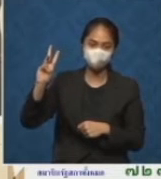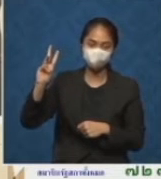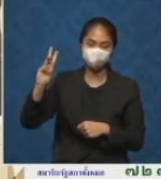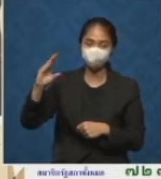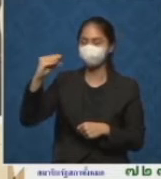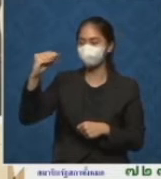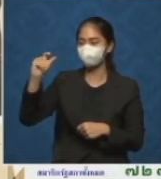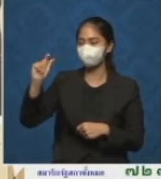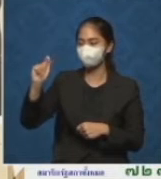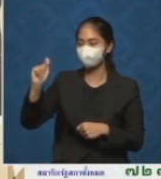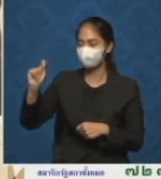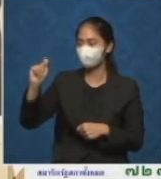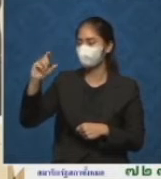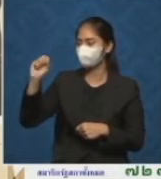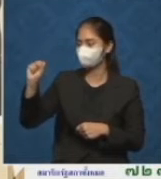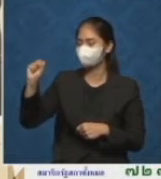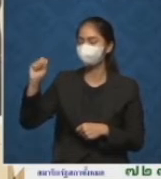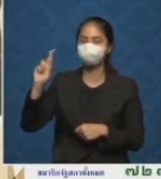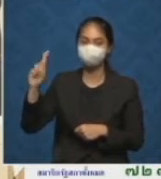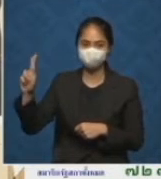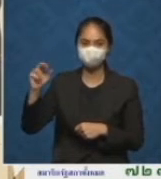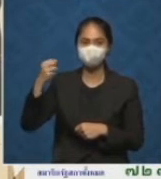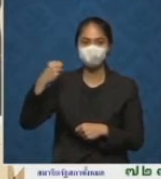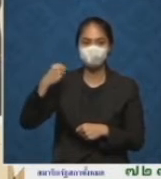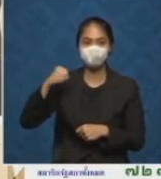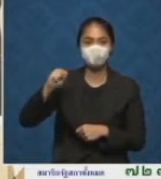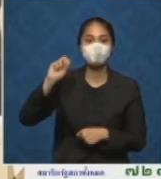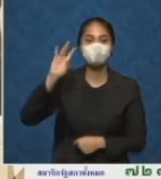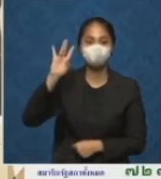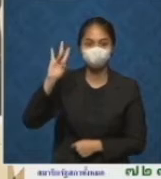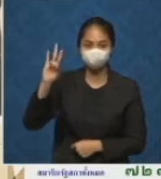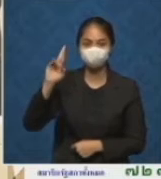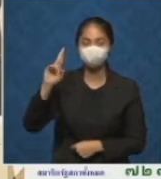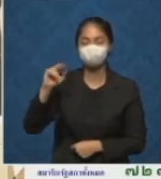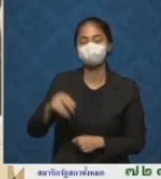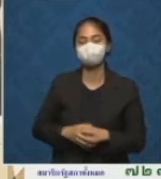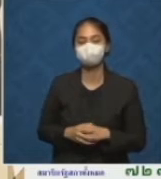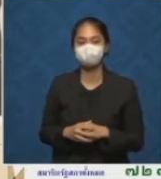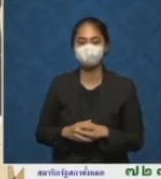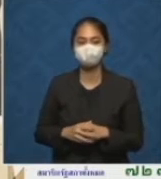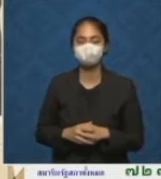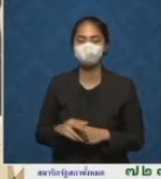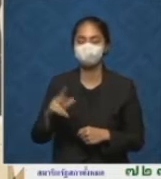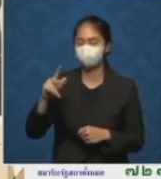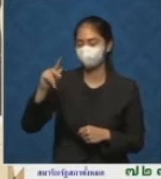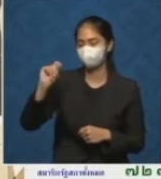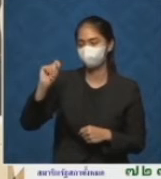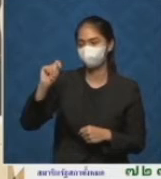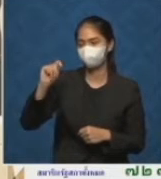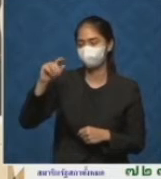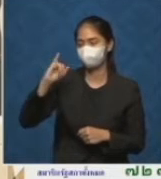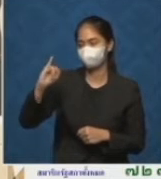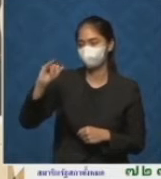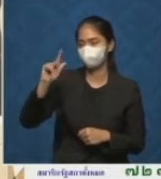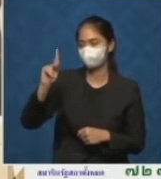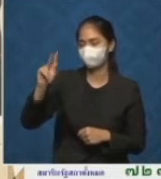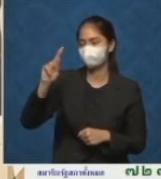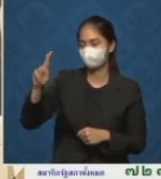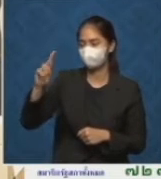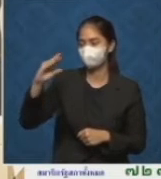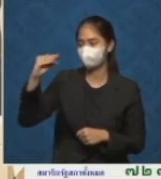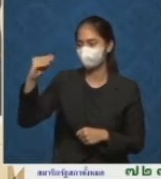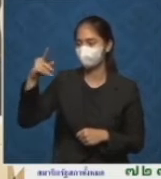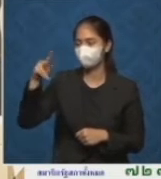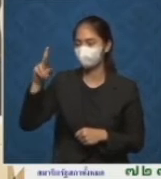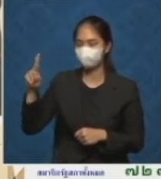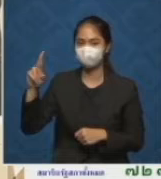ตรีโอสถภาวิไล 17. รองศาสตราจารย์พลเอกไตรโรธครุฑเวโ